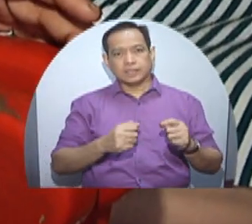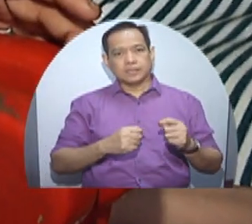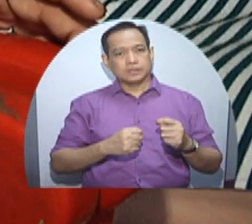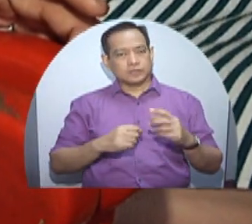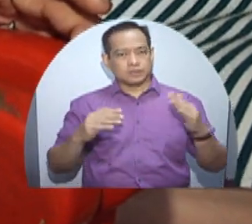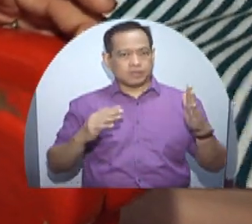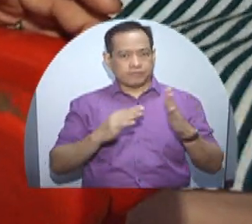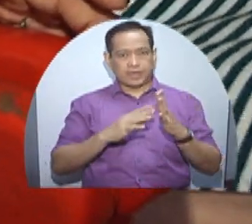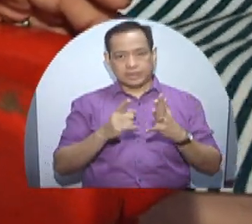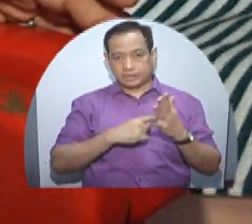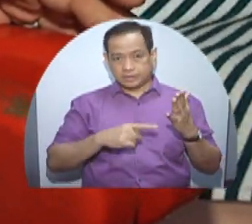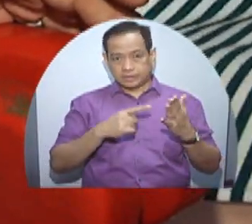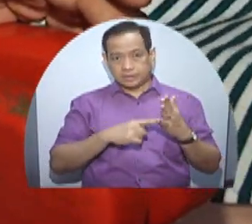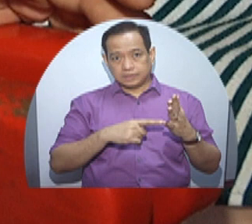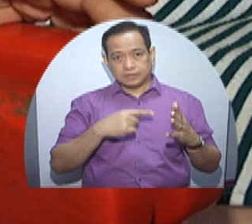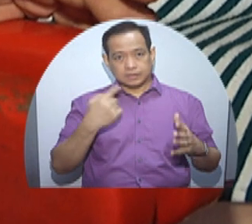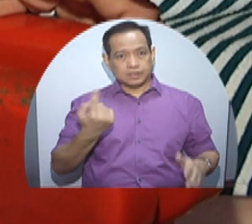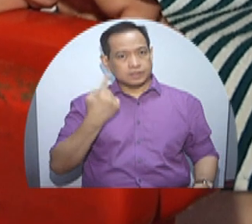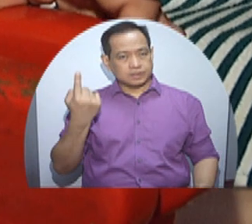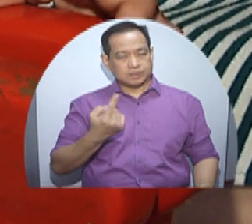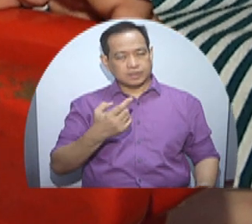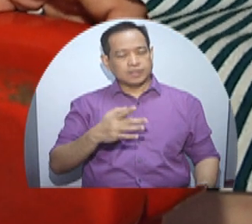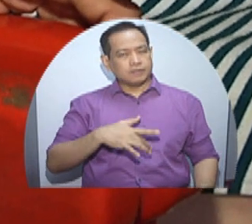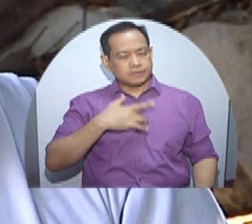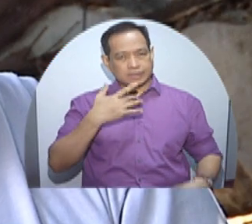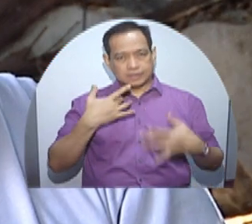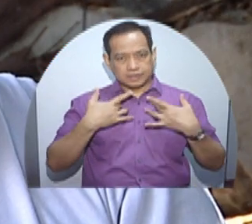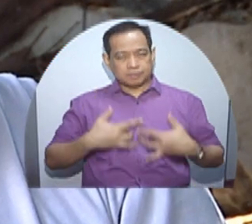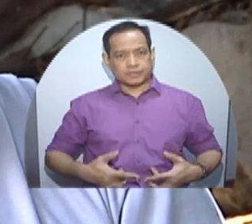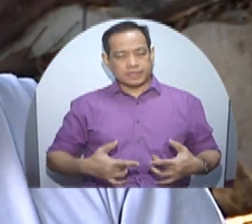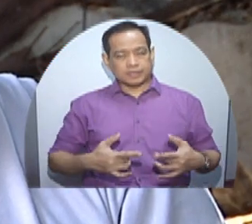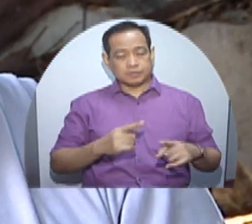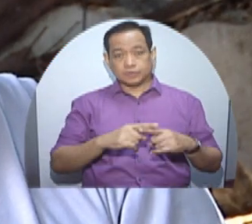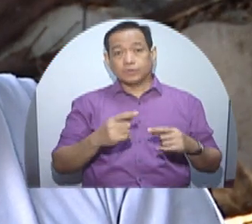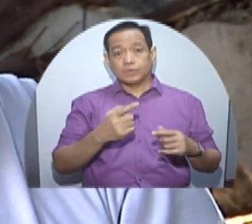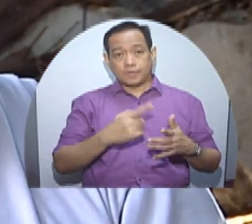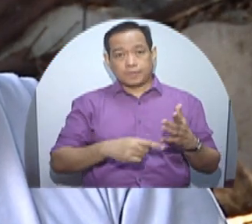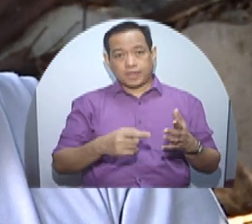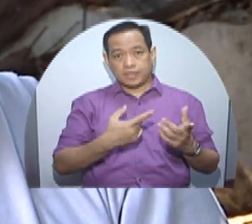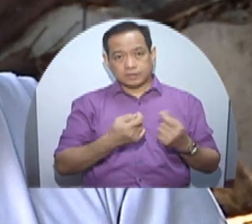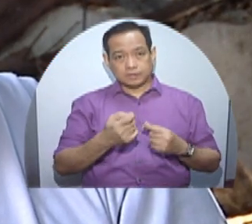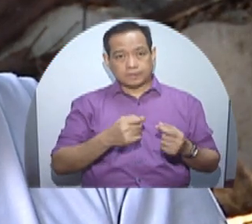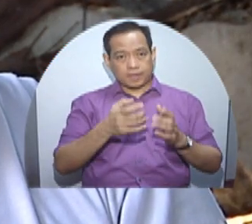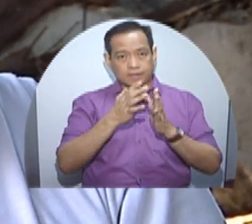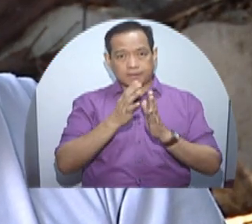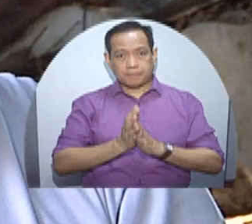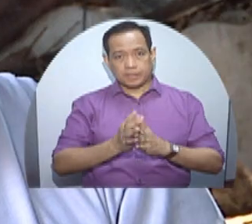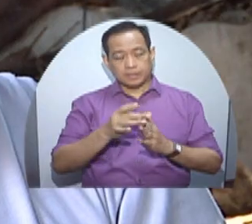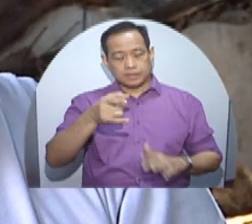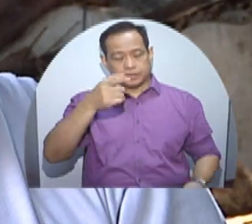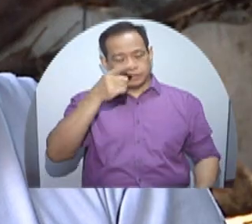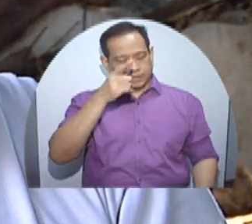depresyon. Minsan po, nanghihina po ang loob ko. Ang ginagawa ko po eh, talagang sa Diyos na lang po